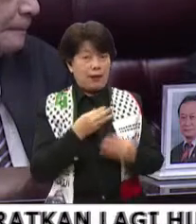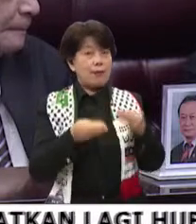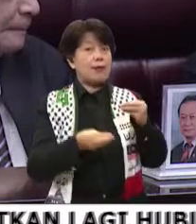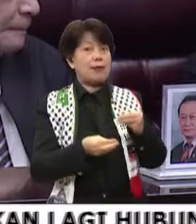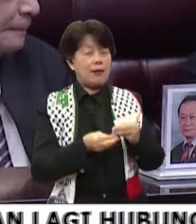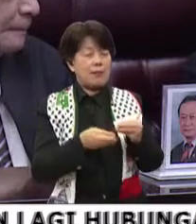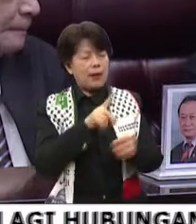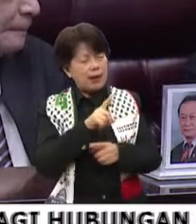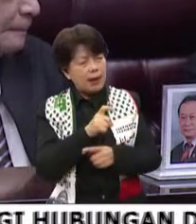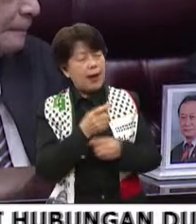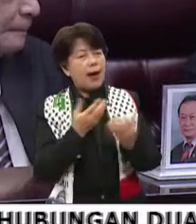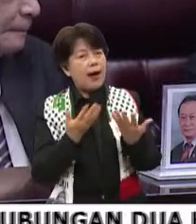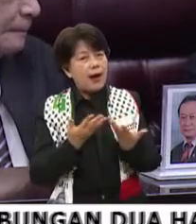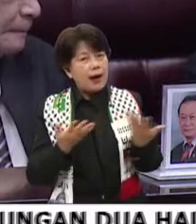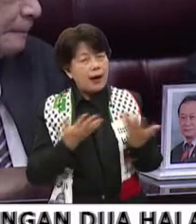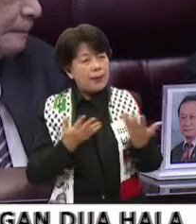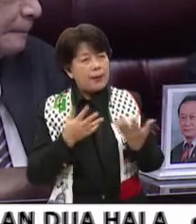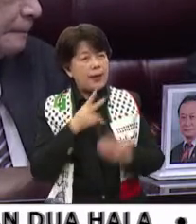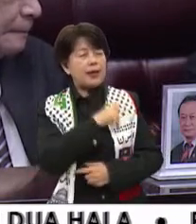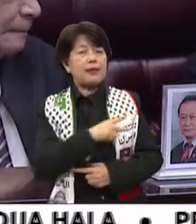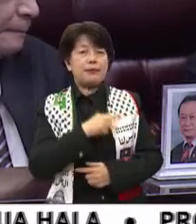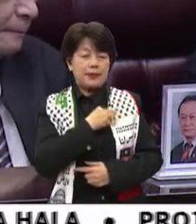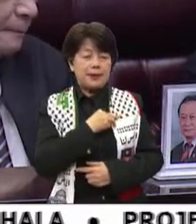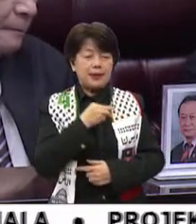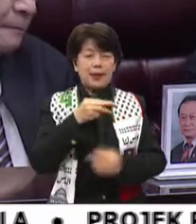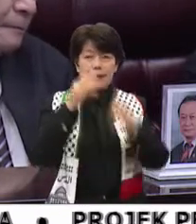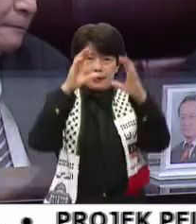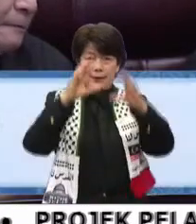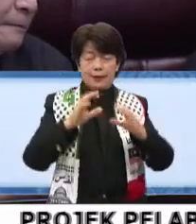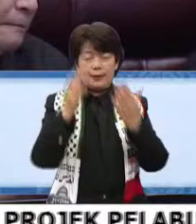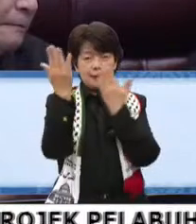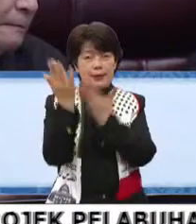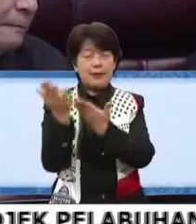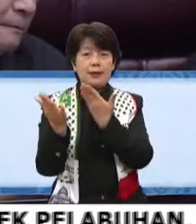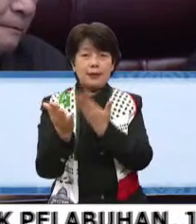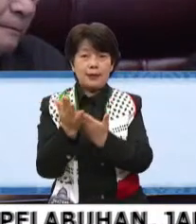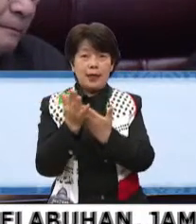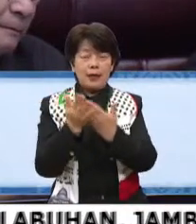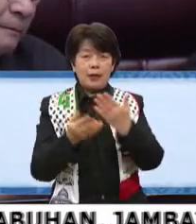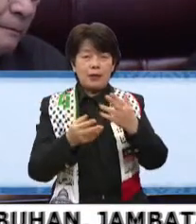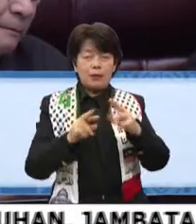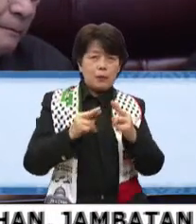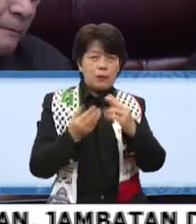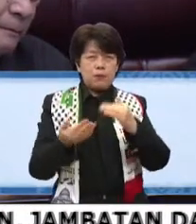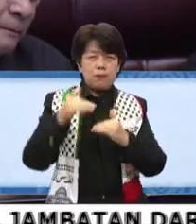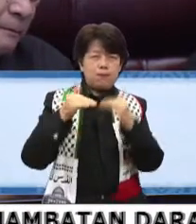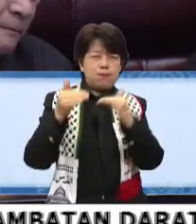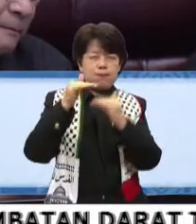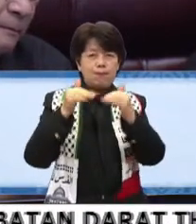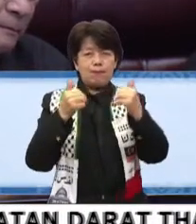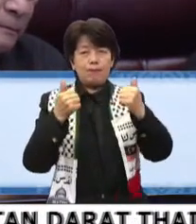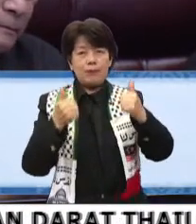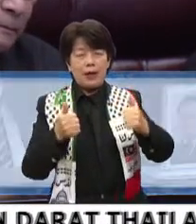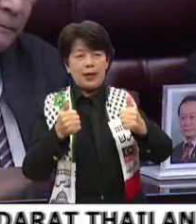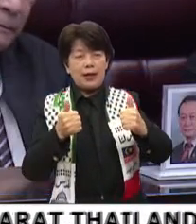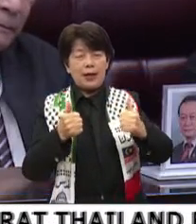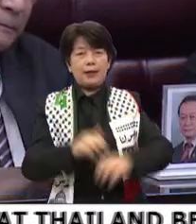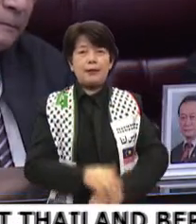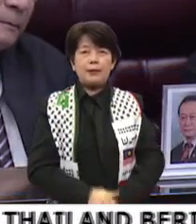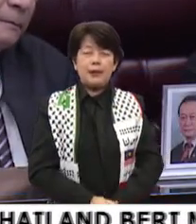ialah Apakah pihak kementerian mencadangkan dan menarik taraf pelebuhan sedia ada